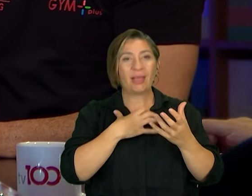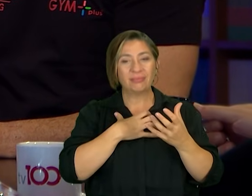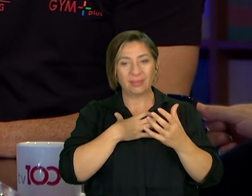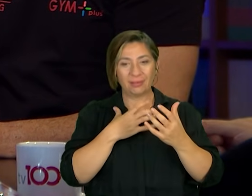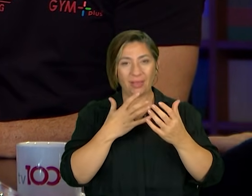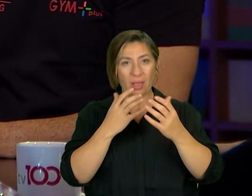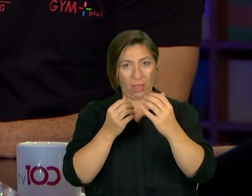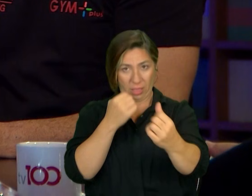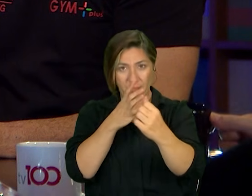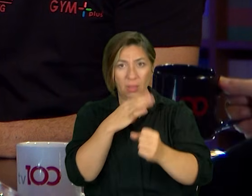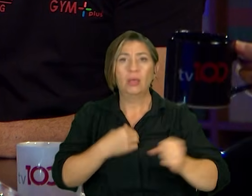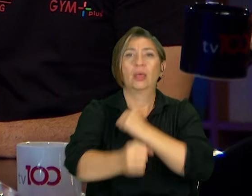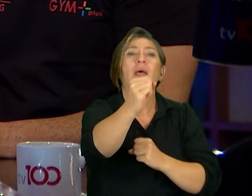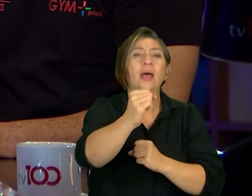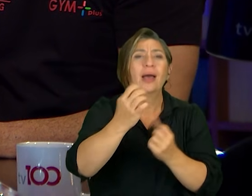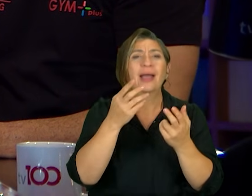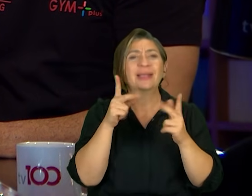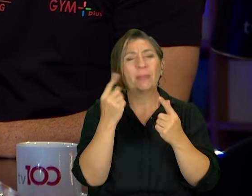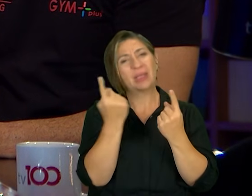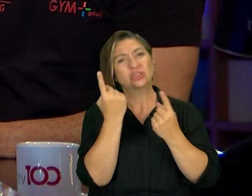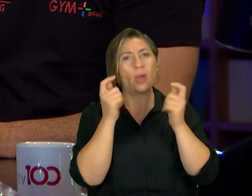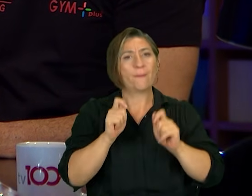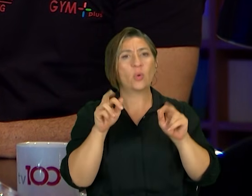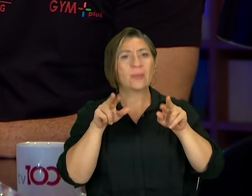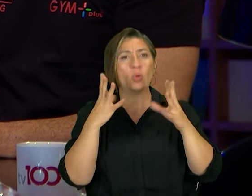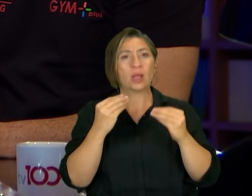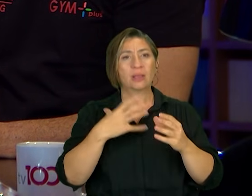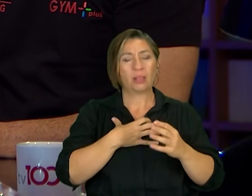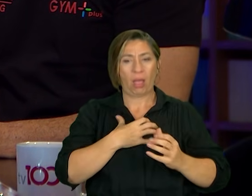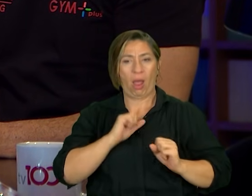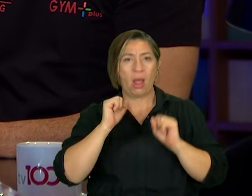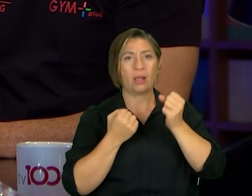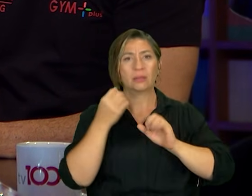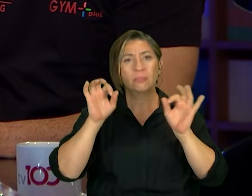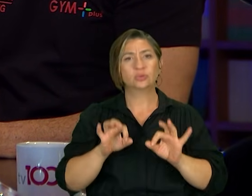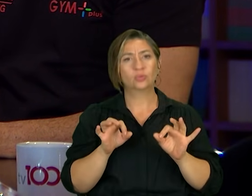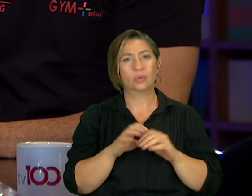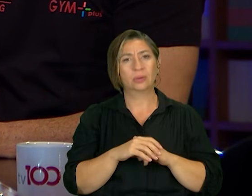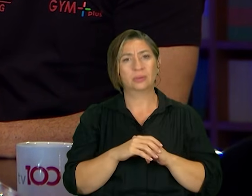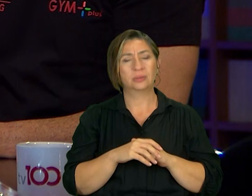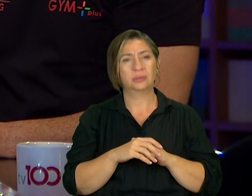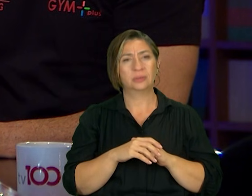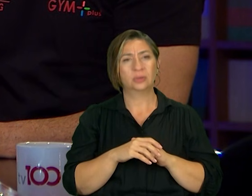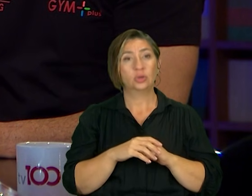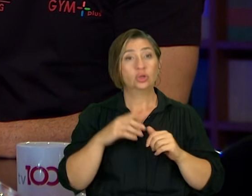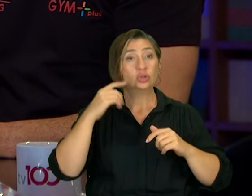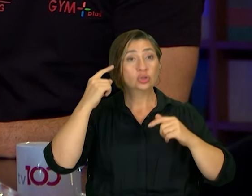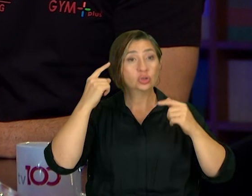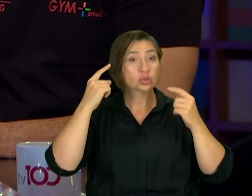Karşı atağa karşı yapacağınız bir hareket zaten size refleks olarak oluştuğu için yani